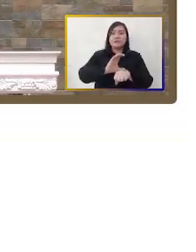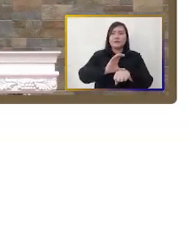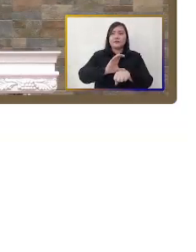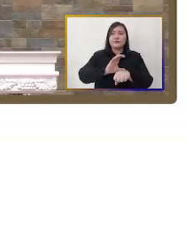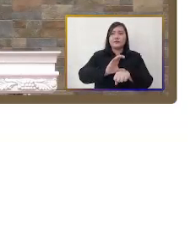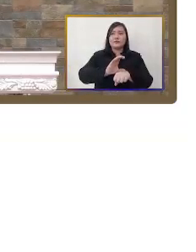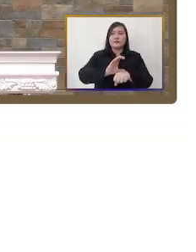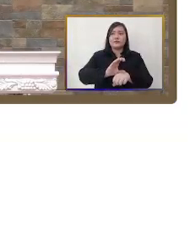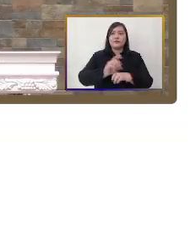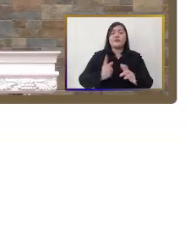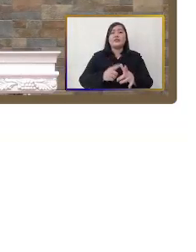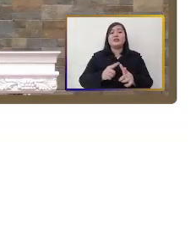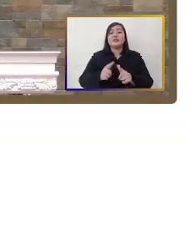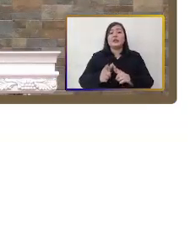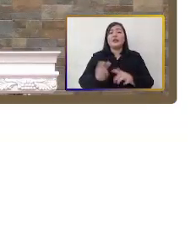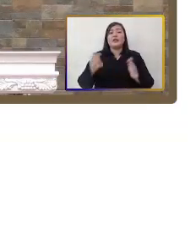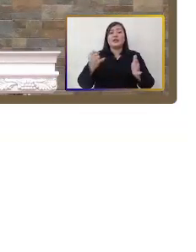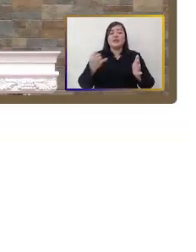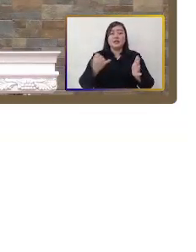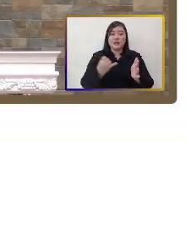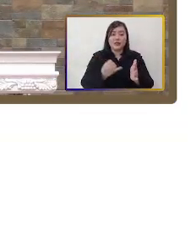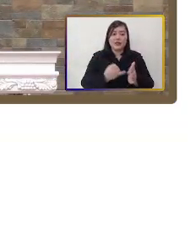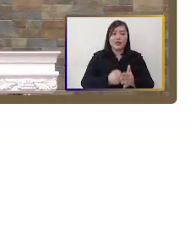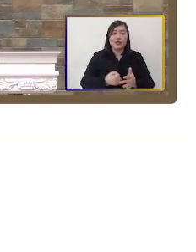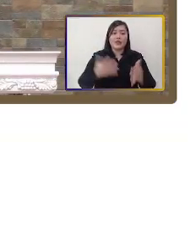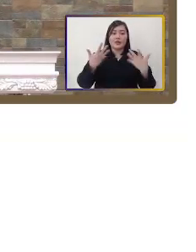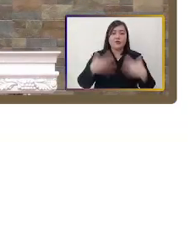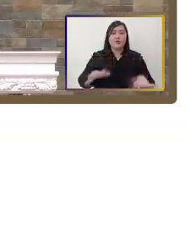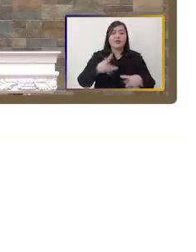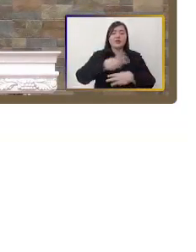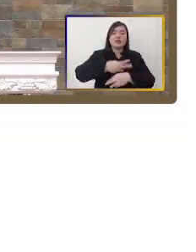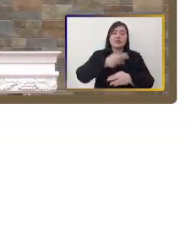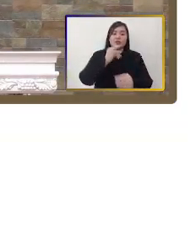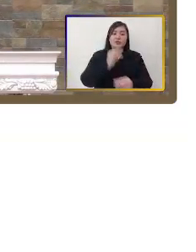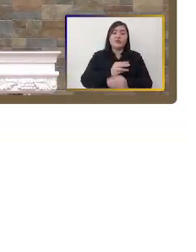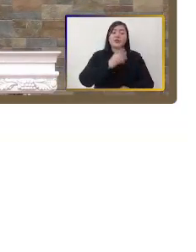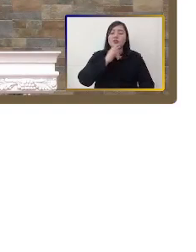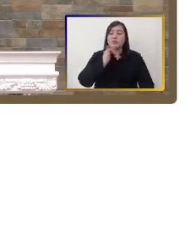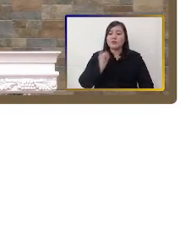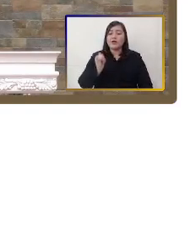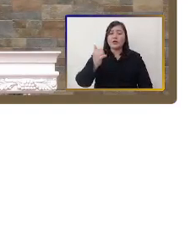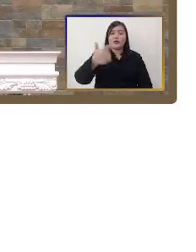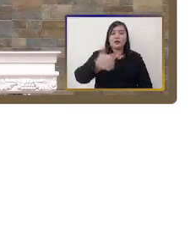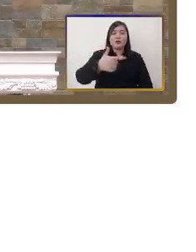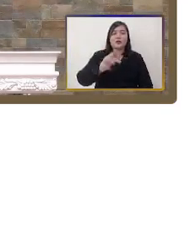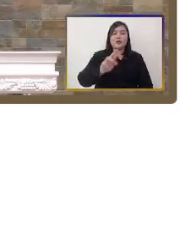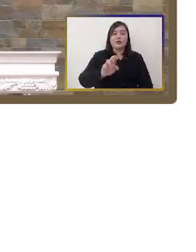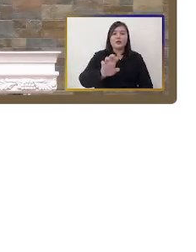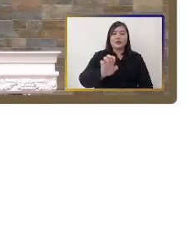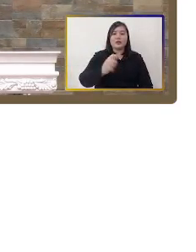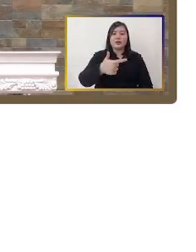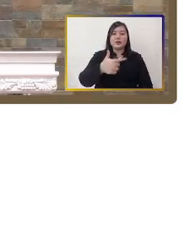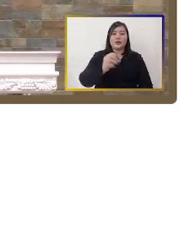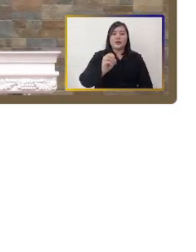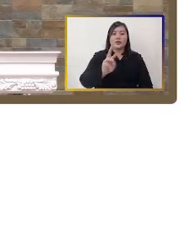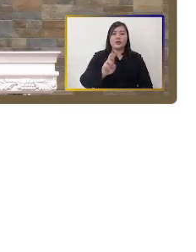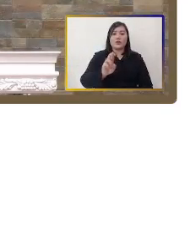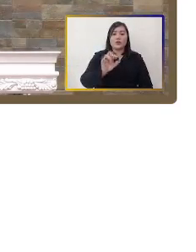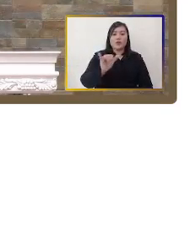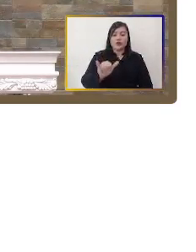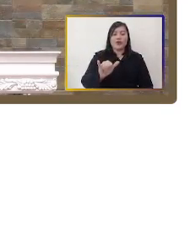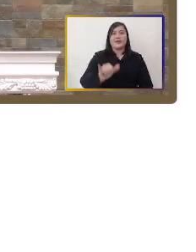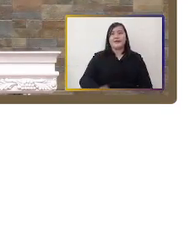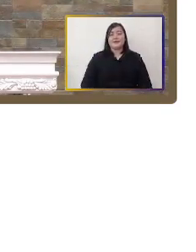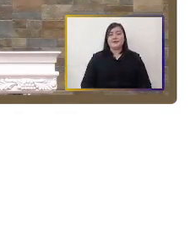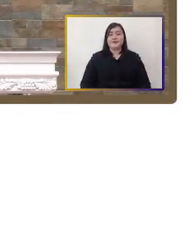Great. You see? Ito ngayon si Gregory the Great, siya na ang nakapag-establish ng ano? Ng tinatawag